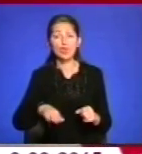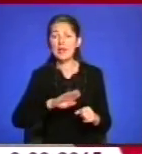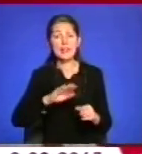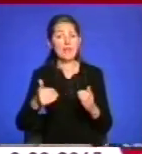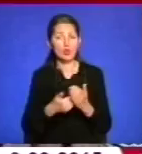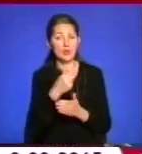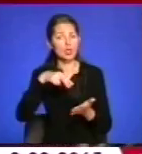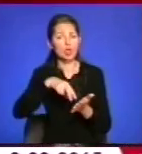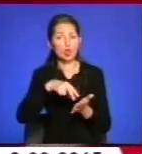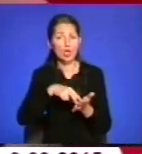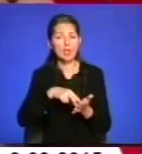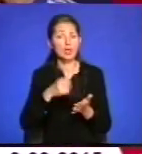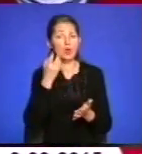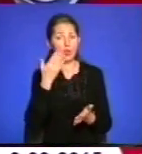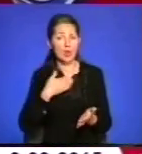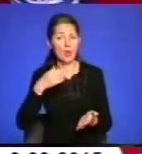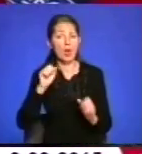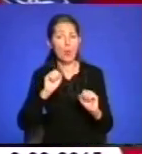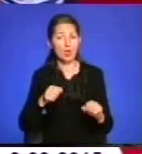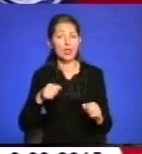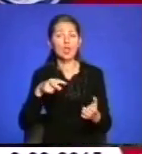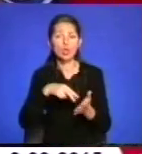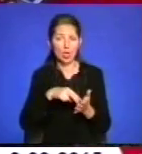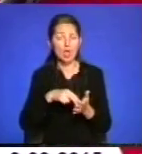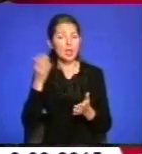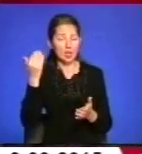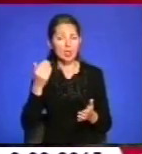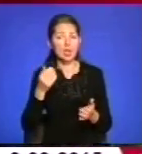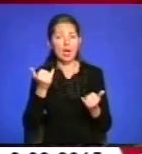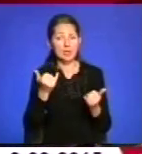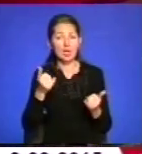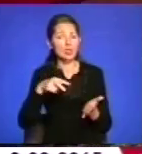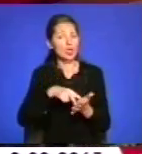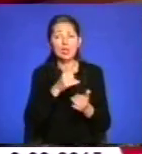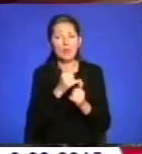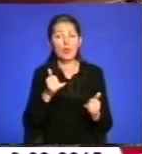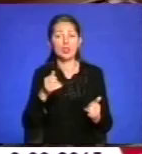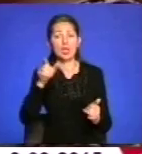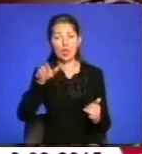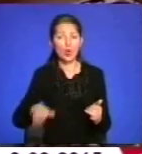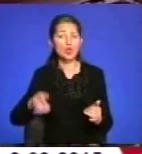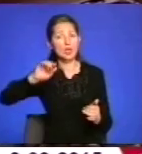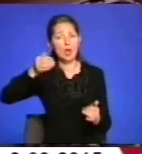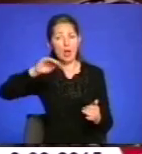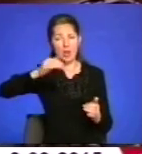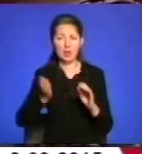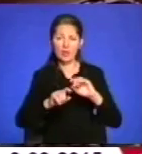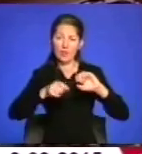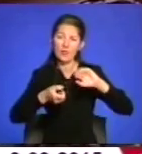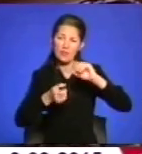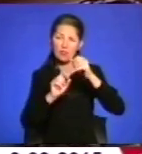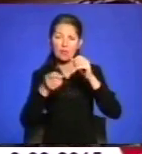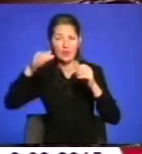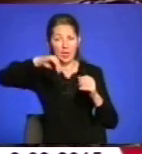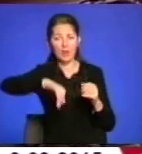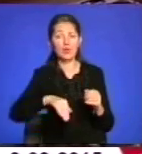коли ми могли стояти, то бачите, ножка в нас викривлюється. Не можемо. Ручку ми зупинили, а ножка отак залишилася в